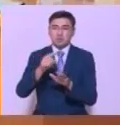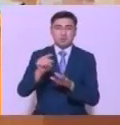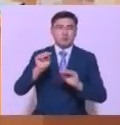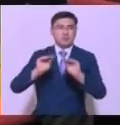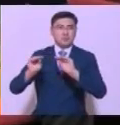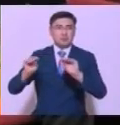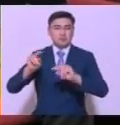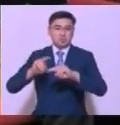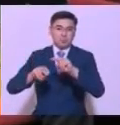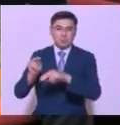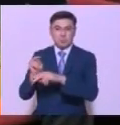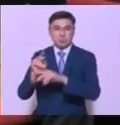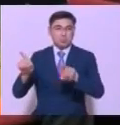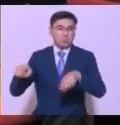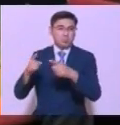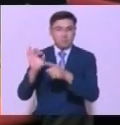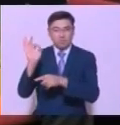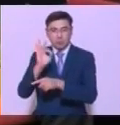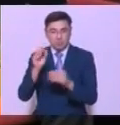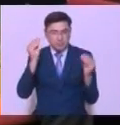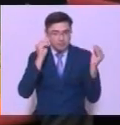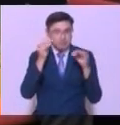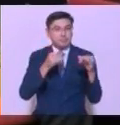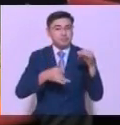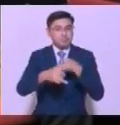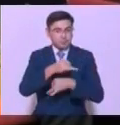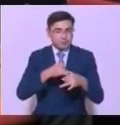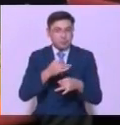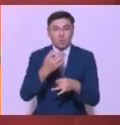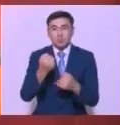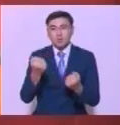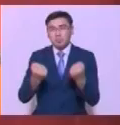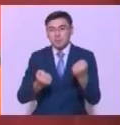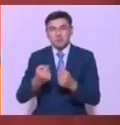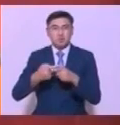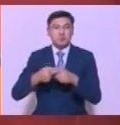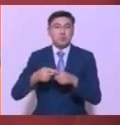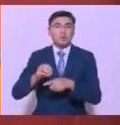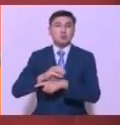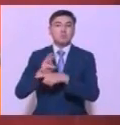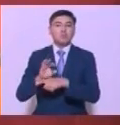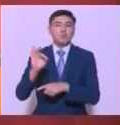мақсатында ғимараттардың құрылысы мен жөндеу жұмыстары талқыланды. Сонымен қатар көлікпен жабдықтауға қатысты мәселелер де